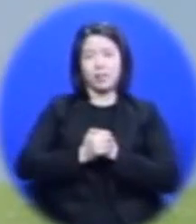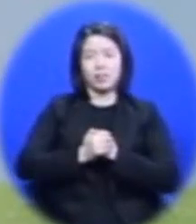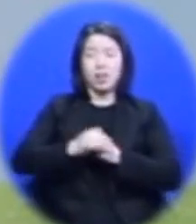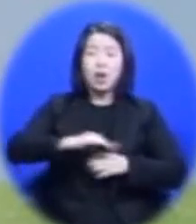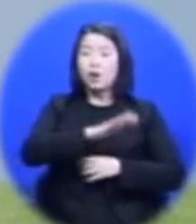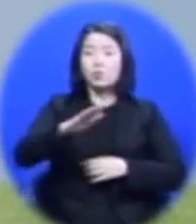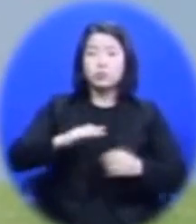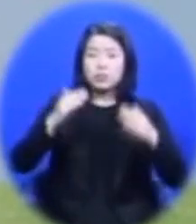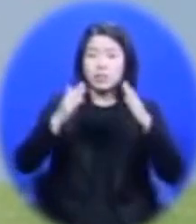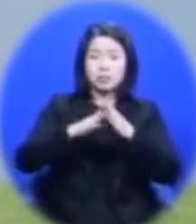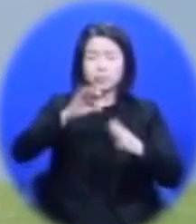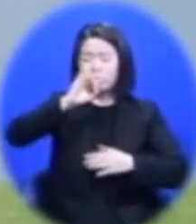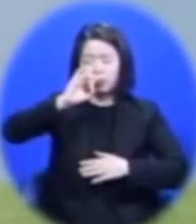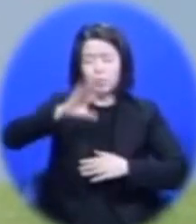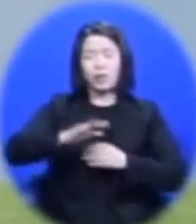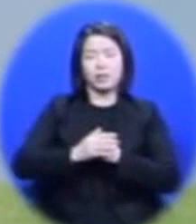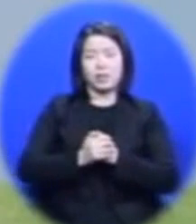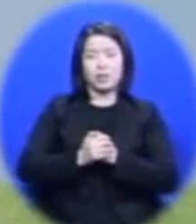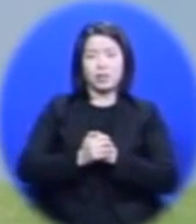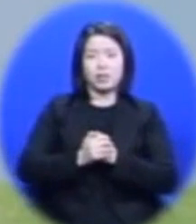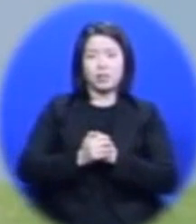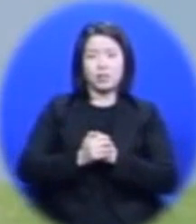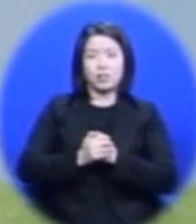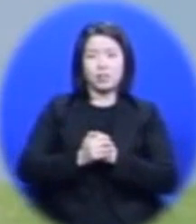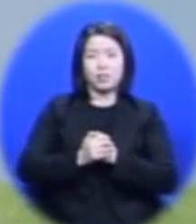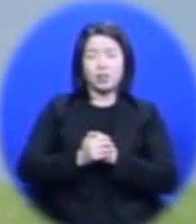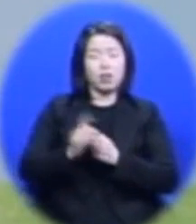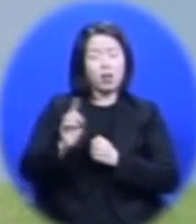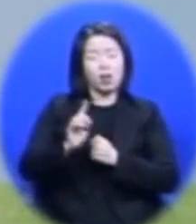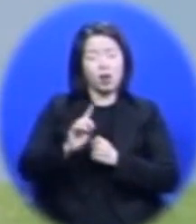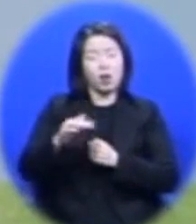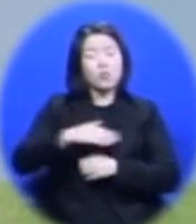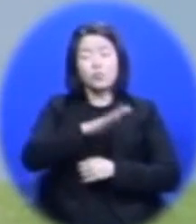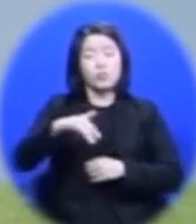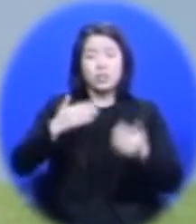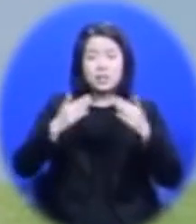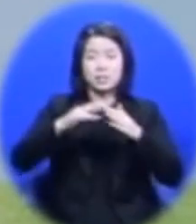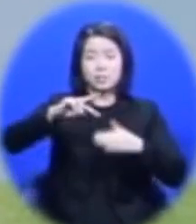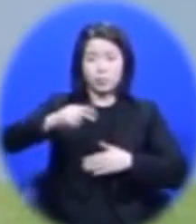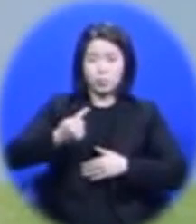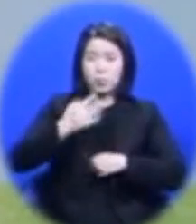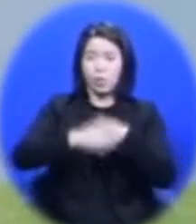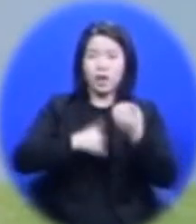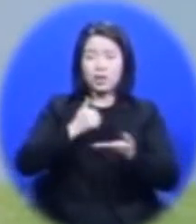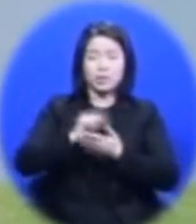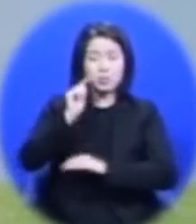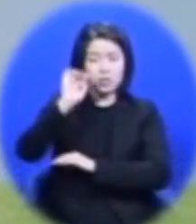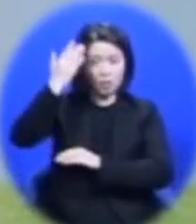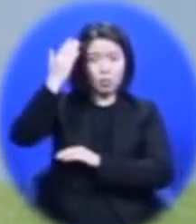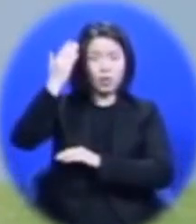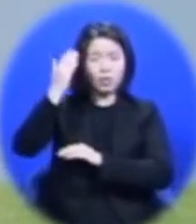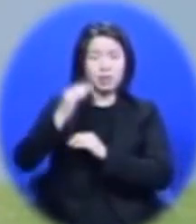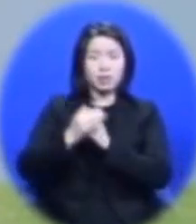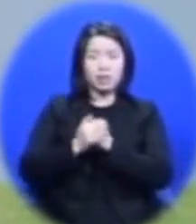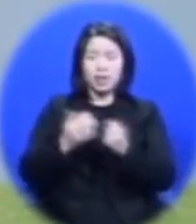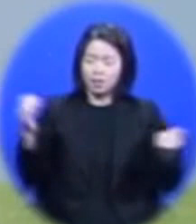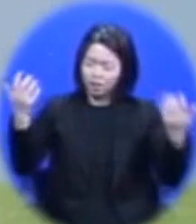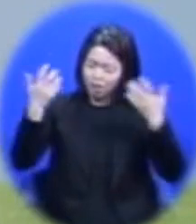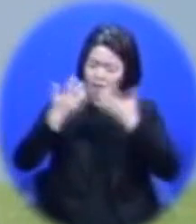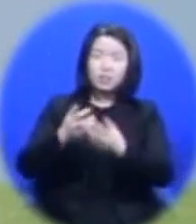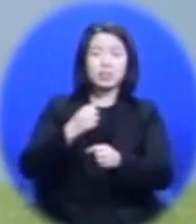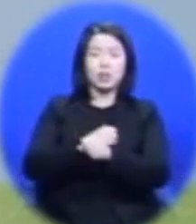우리 집도 안 됐는데. 아니, 우리 집도 하나님의 영광이